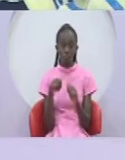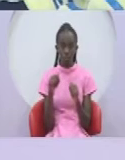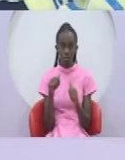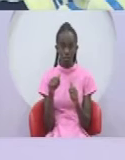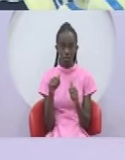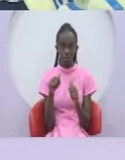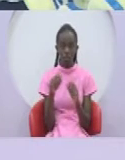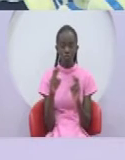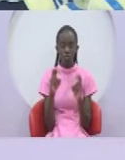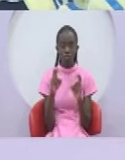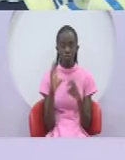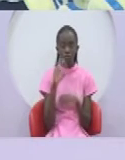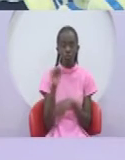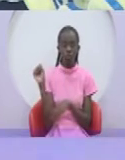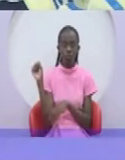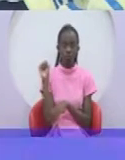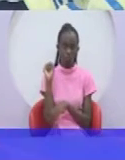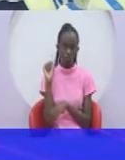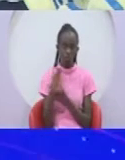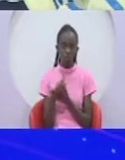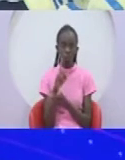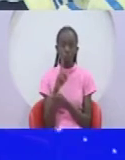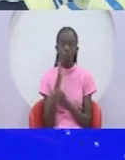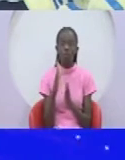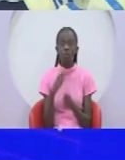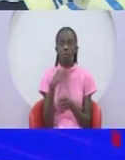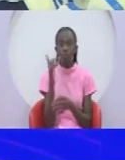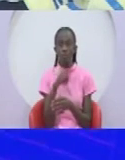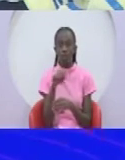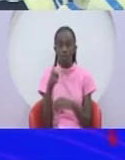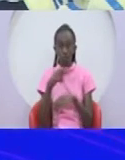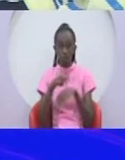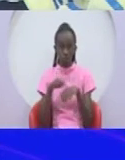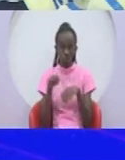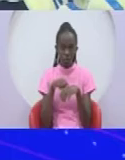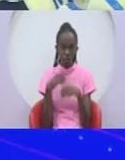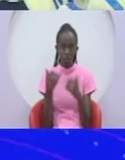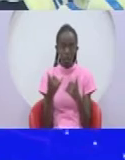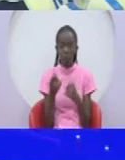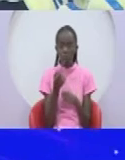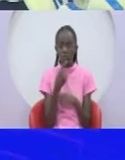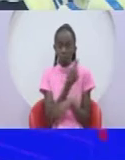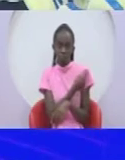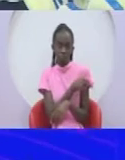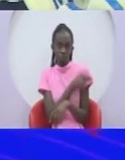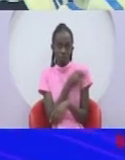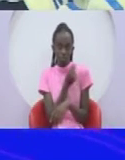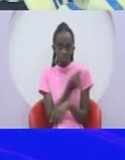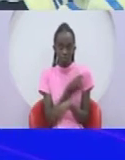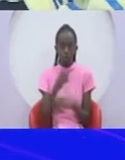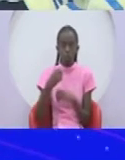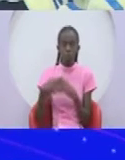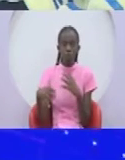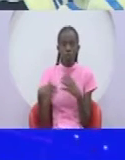kufungamana na ukosefu wa usalama. Mtu mmoja amepoteza maisha huku wengine wakijeruhiwa na kwa sasa wanaendelea kupokea matibabu katika hospitali ya rufaa mjini